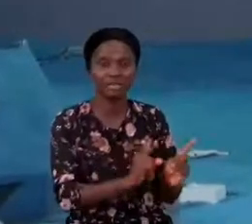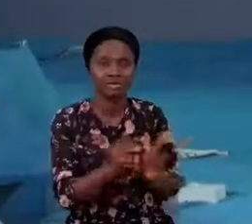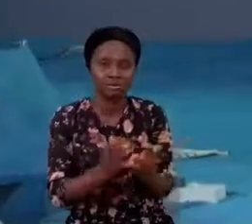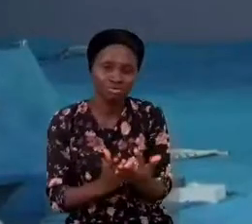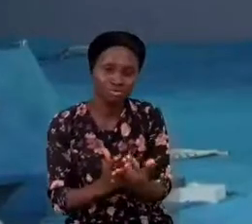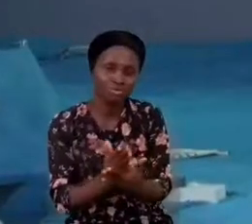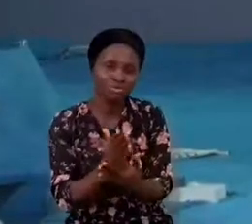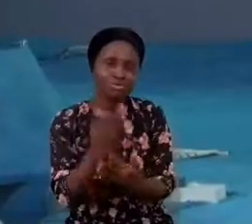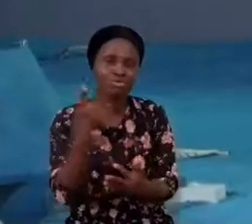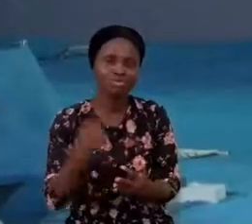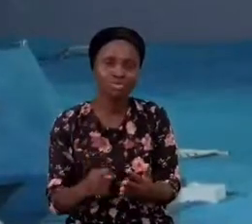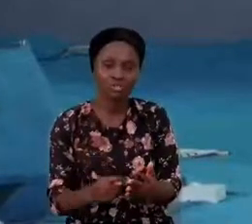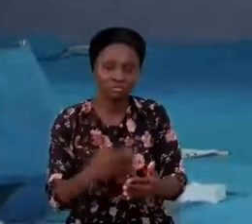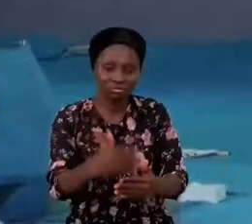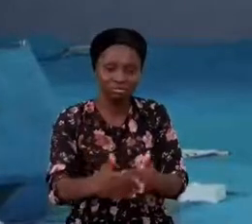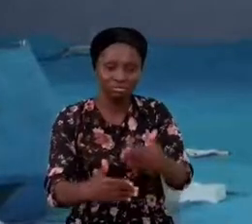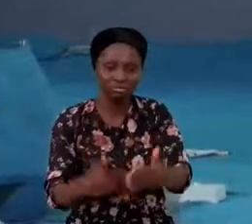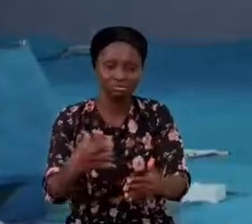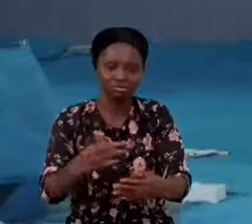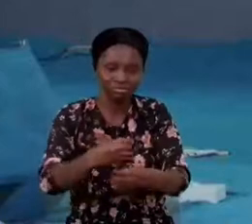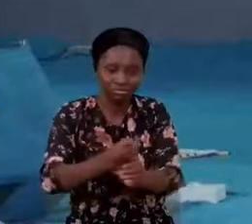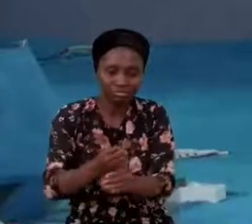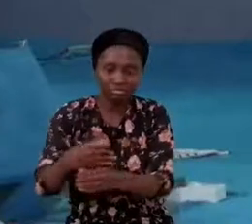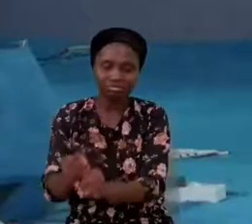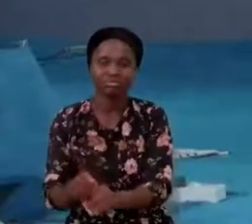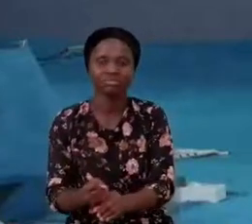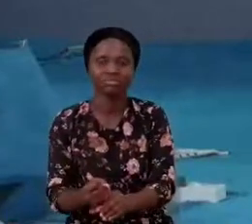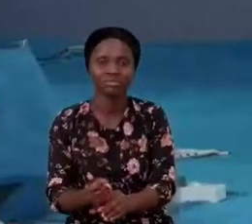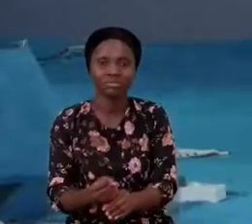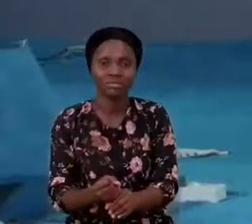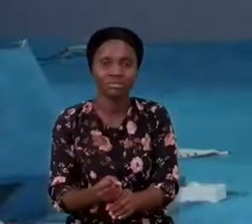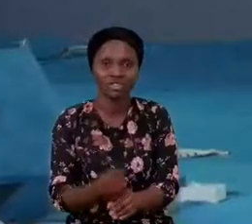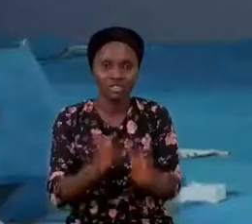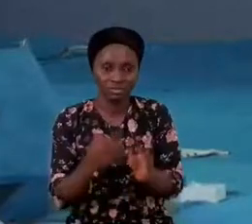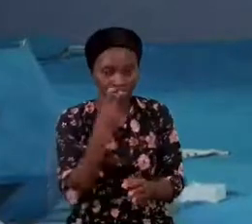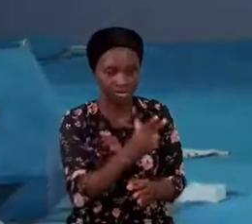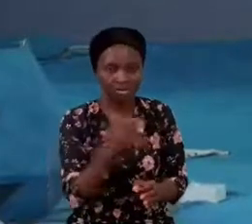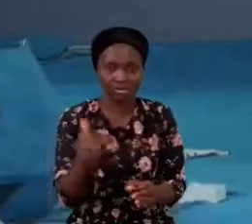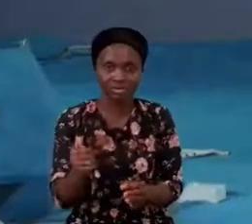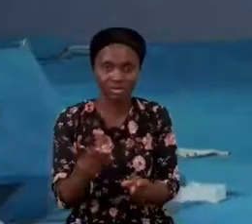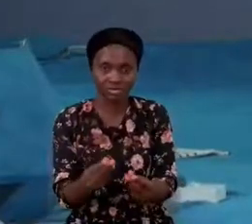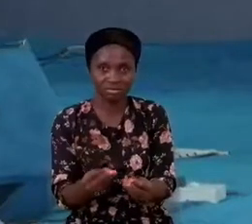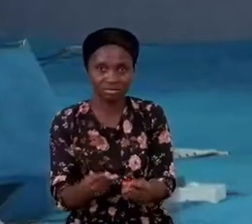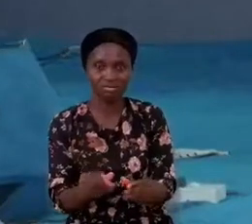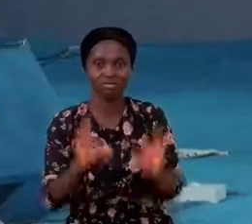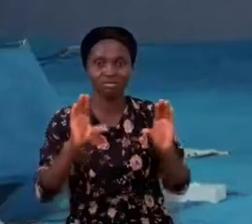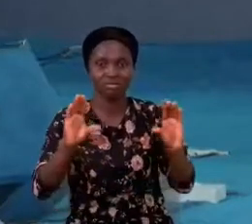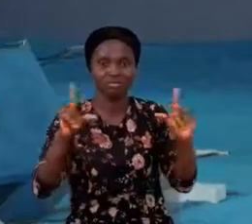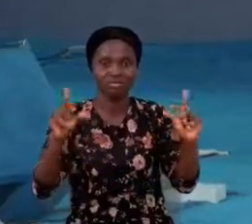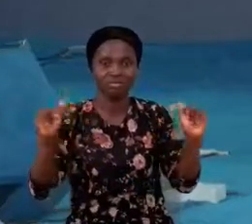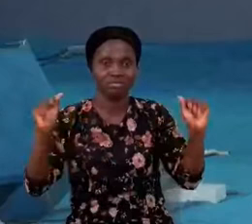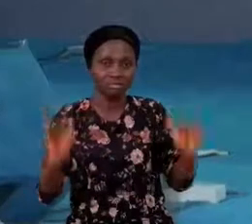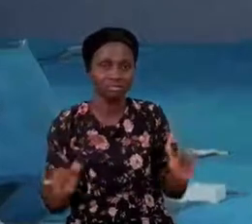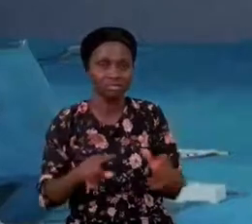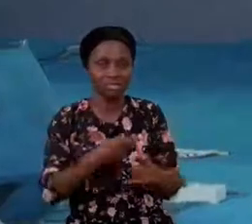vont pétrir l'argile, ils vont adoucir l'argile et ils auront un modèle pour modeler l'argile.